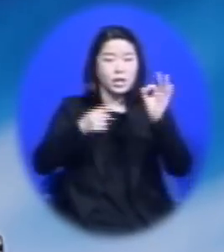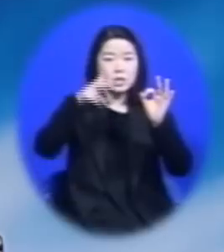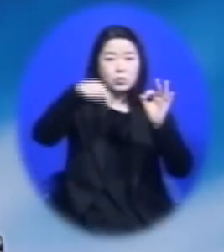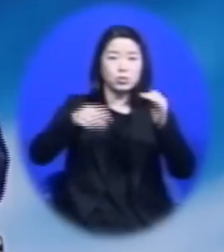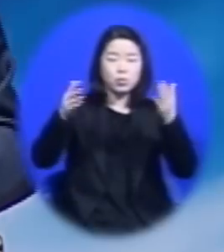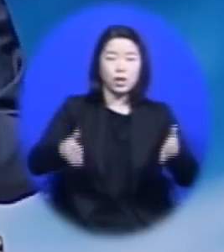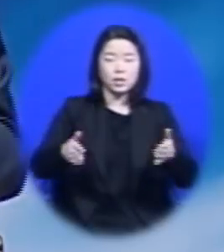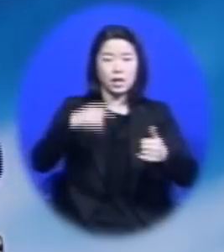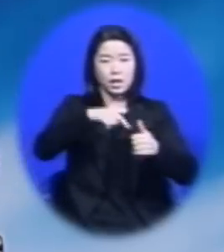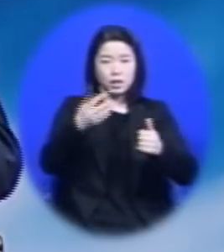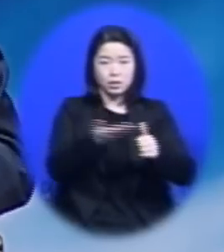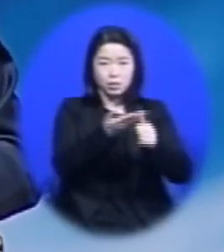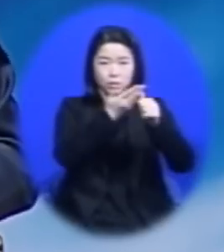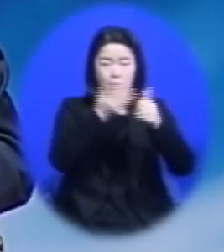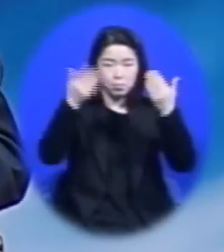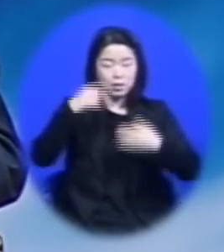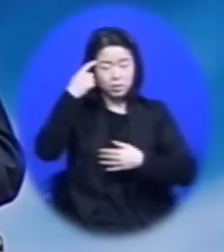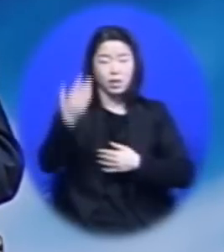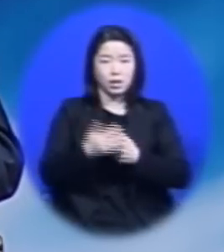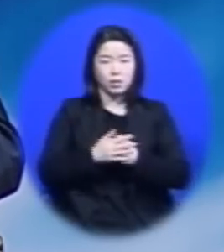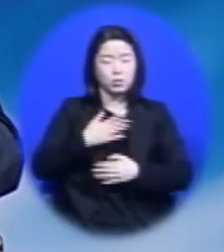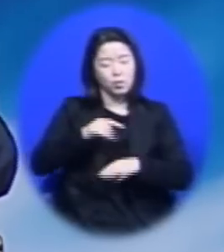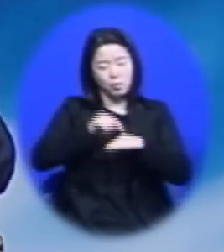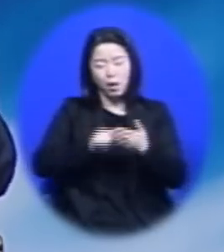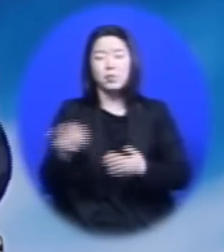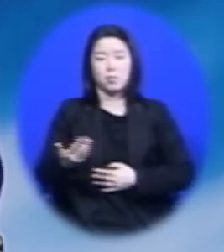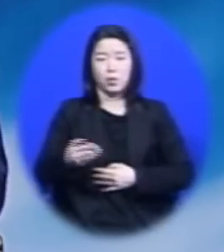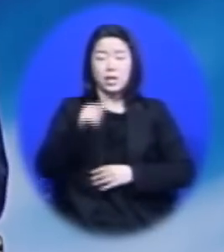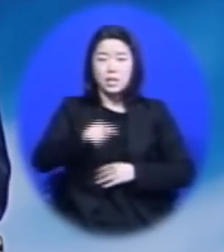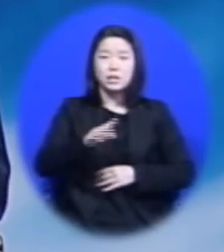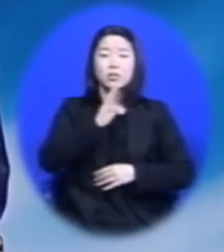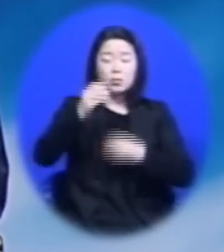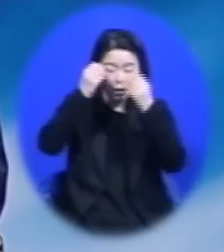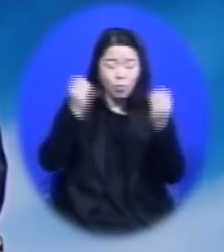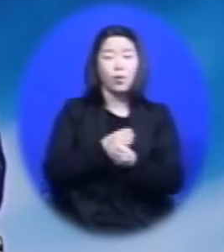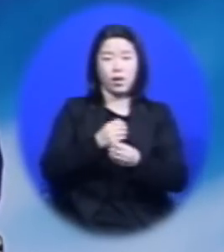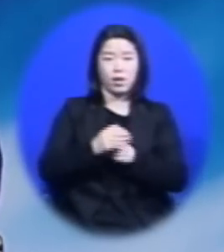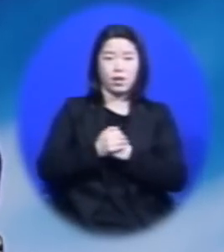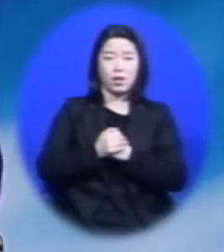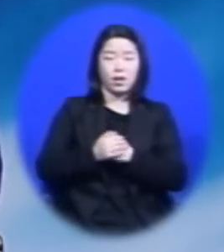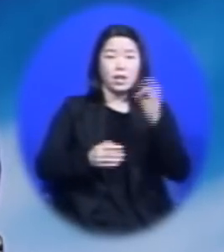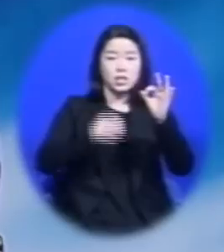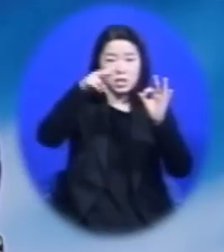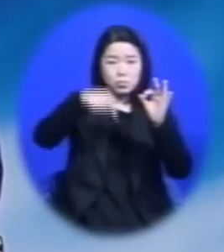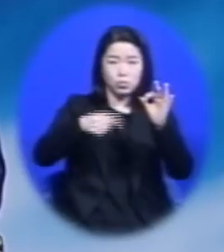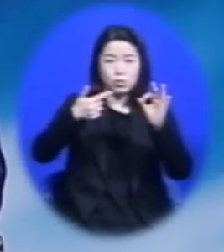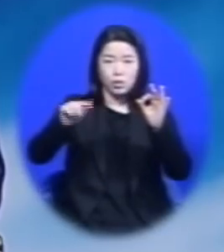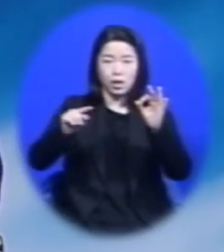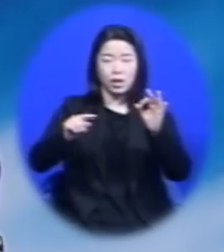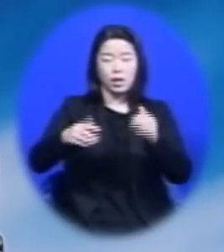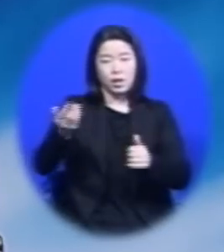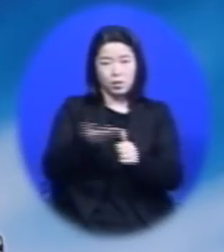하냐 저는 너무 속상하더라고요 이건 정말 오해 그든 주나 양육을